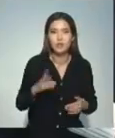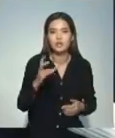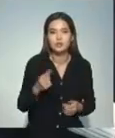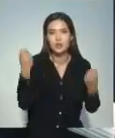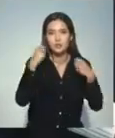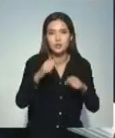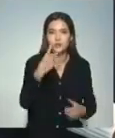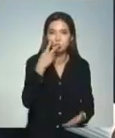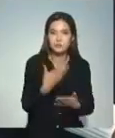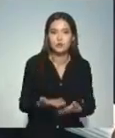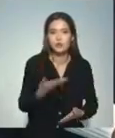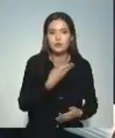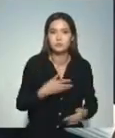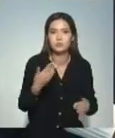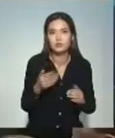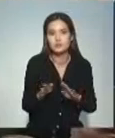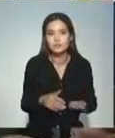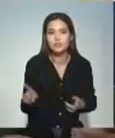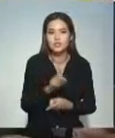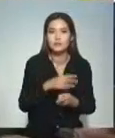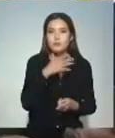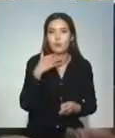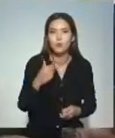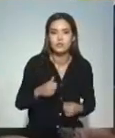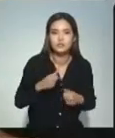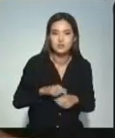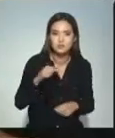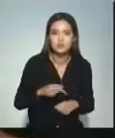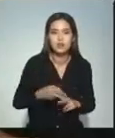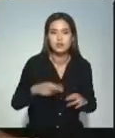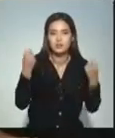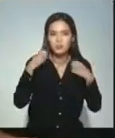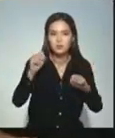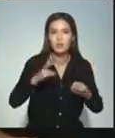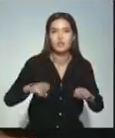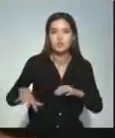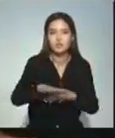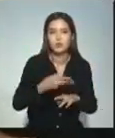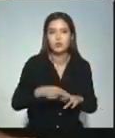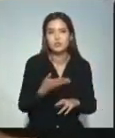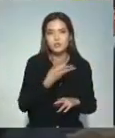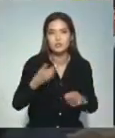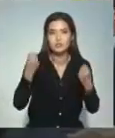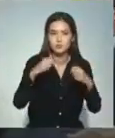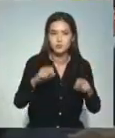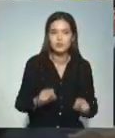победа показала, что мы вышли сильными из многих испытаний. Это победа народа, это наша победа.